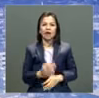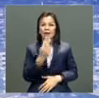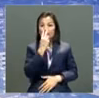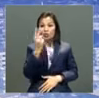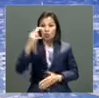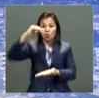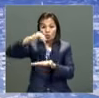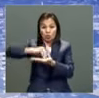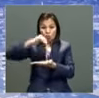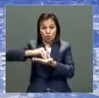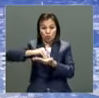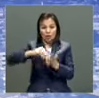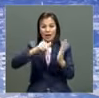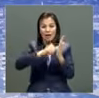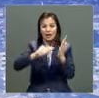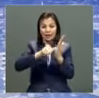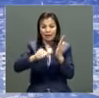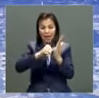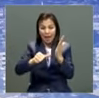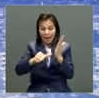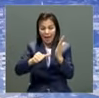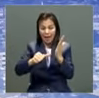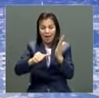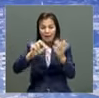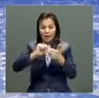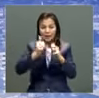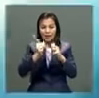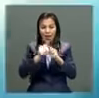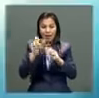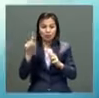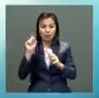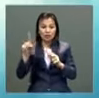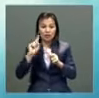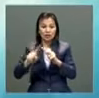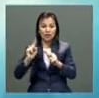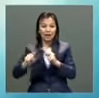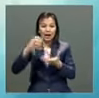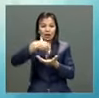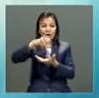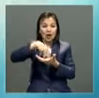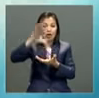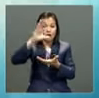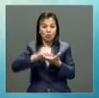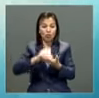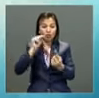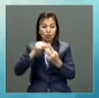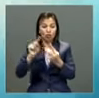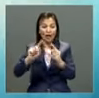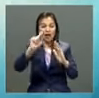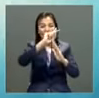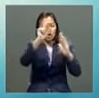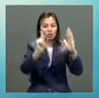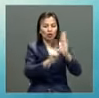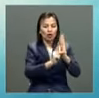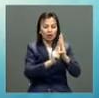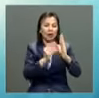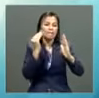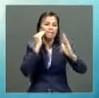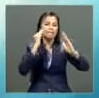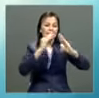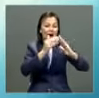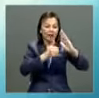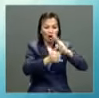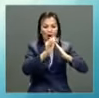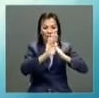ฏิบัติการแก้ไขสถานการณ์ฉุกเฉินด้านความมั่นคงรายงานเป็นอย่างไรบ้างในมาตรการเคอร์ฟิวในวันที่ผ่านมานี้นะ